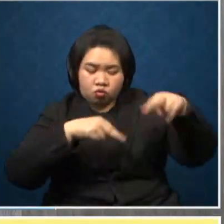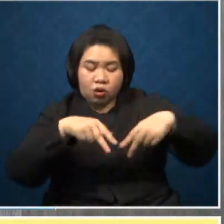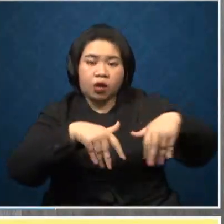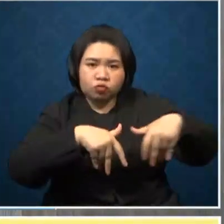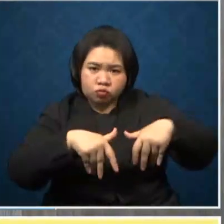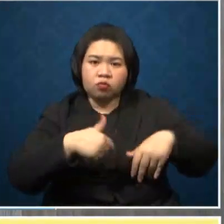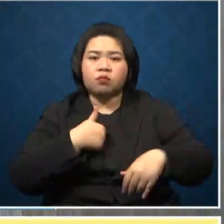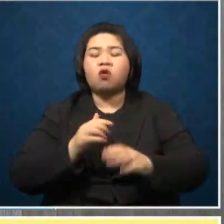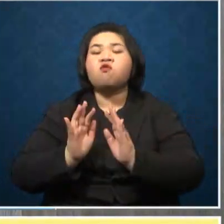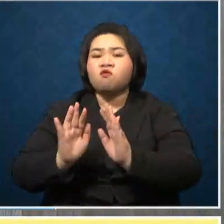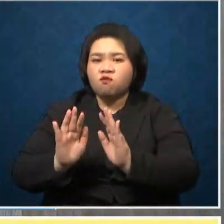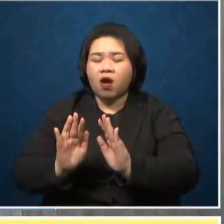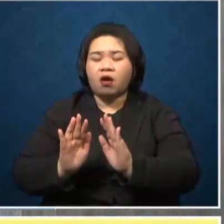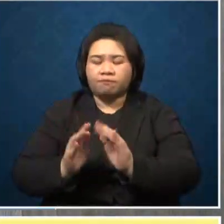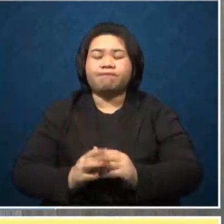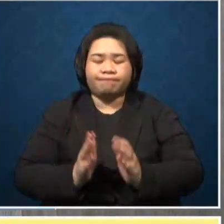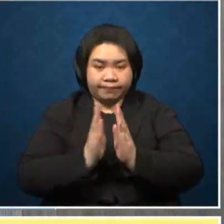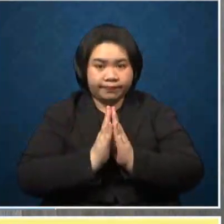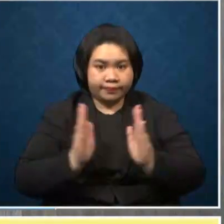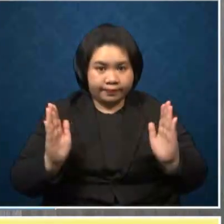ก็ฝากไปด้วยความเคารพครับขอบพระคุณนะท่านประธานครับ